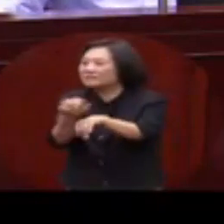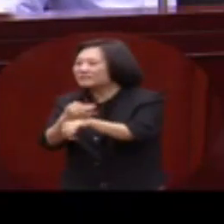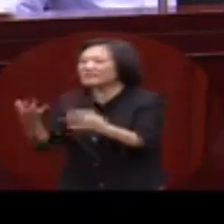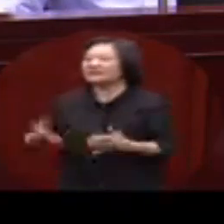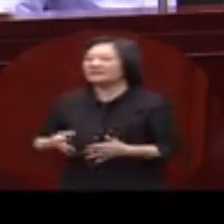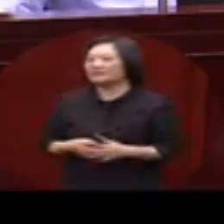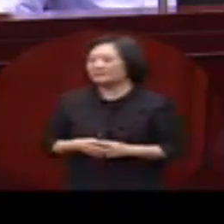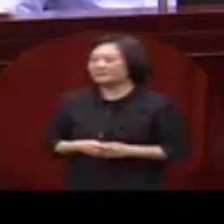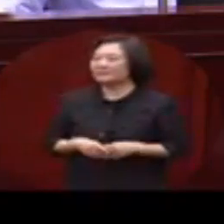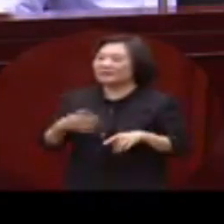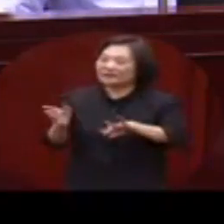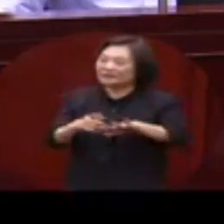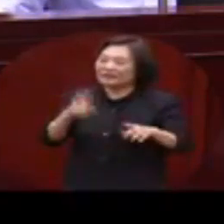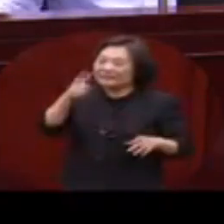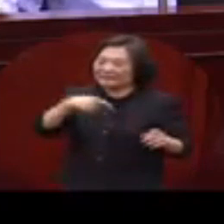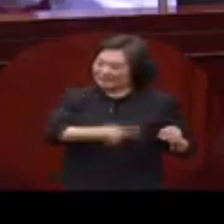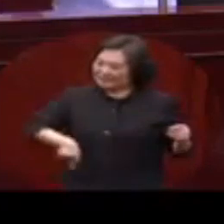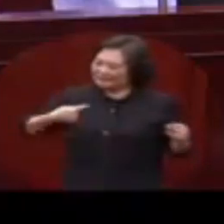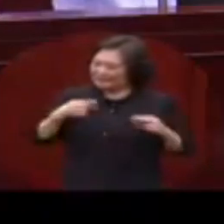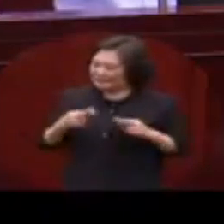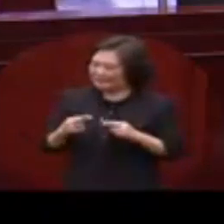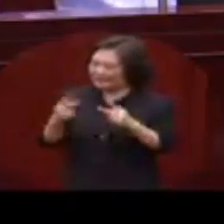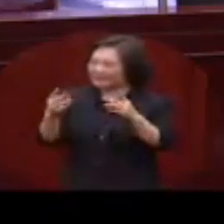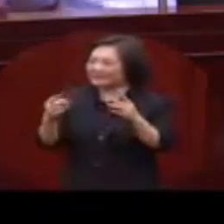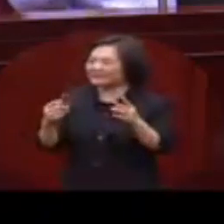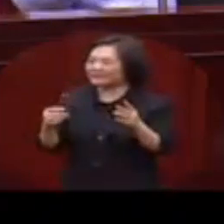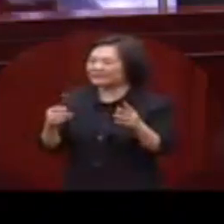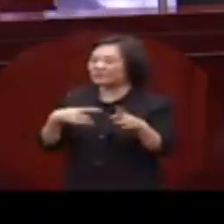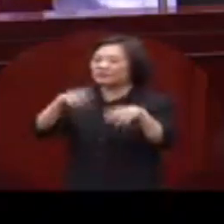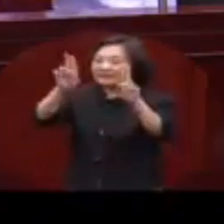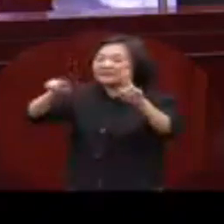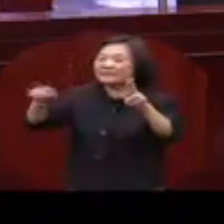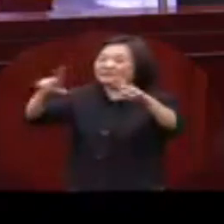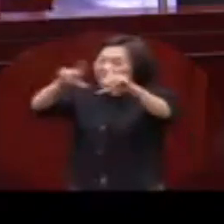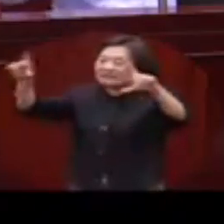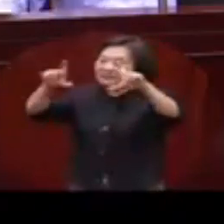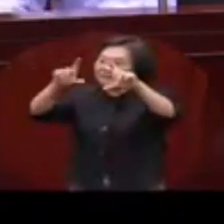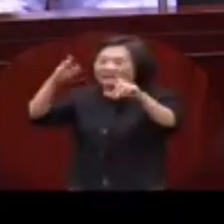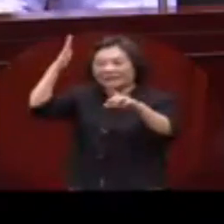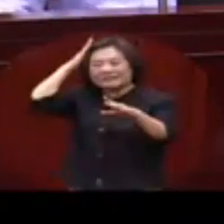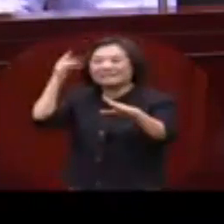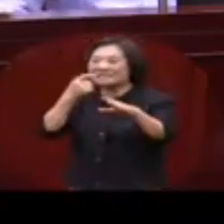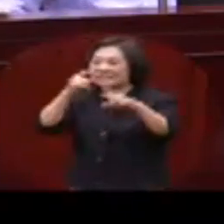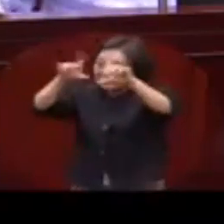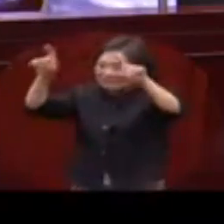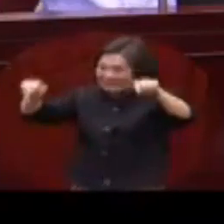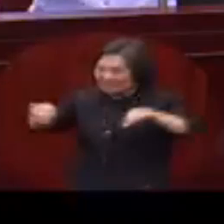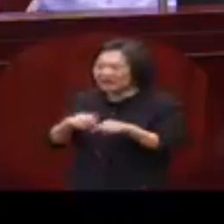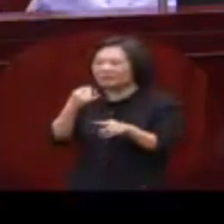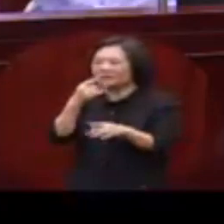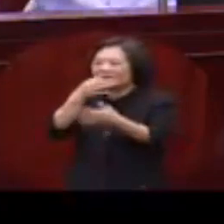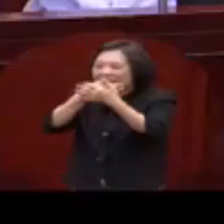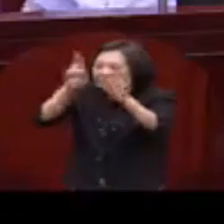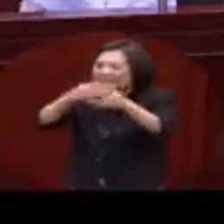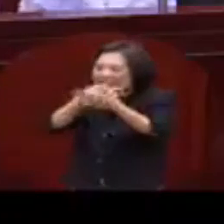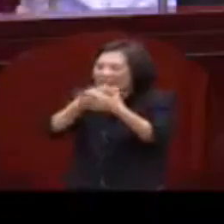是这样的硬体的改善，特别是我们现在那个电子版黑白的电子版，但很省电，所以过去要一定要